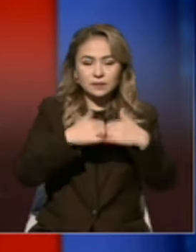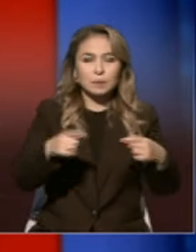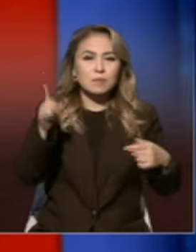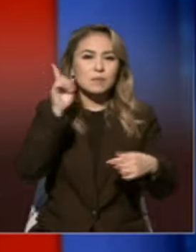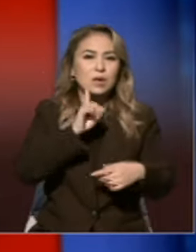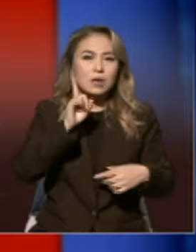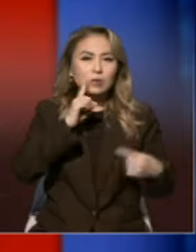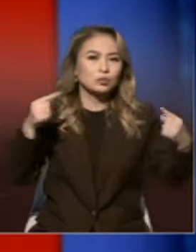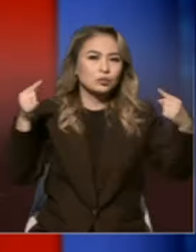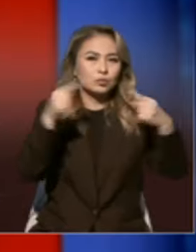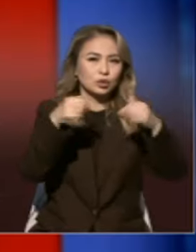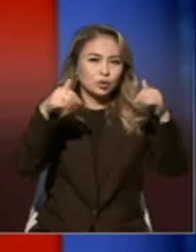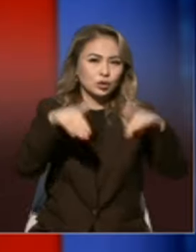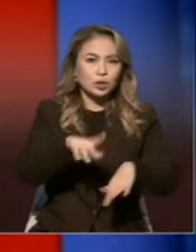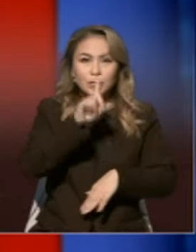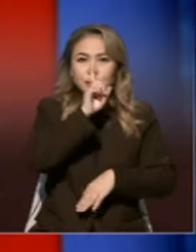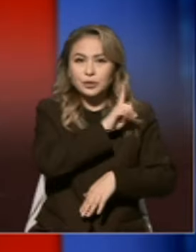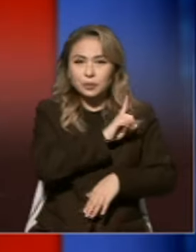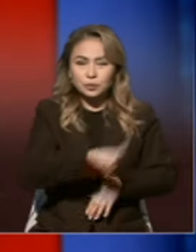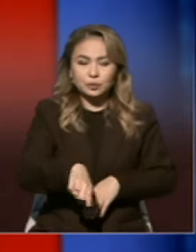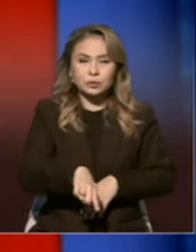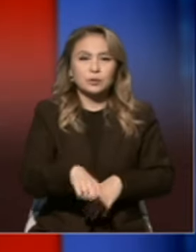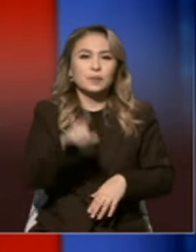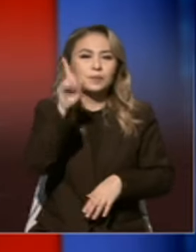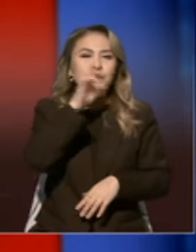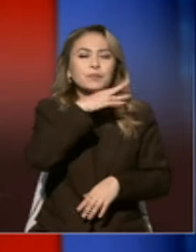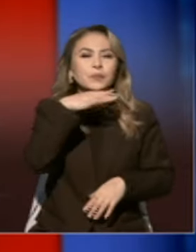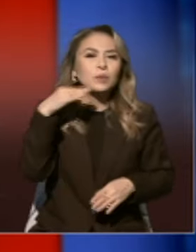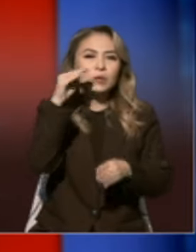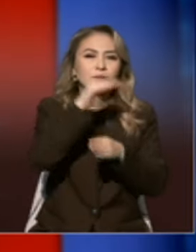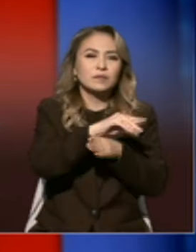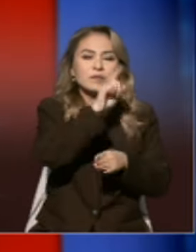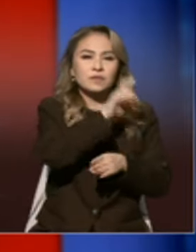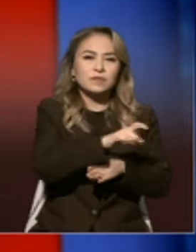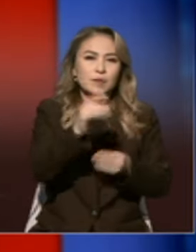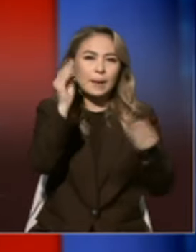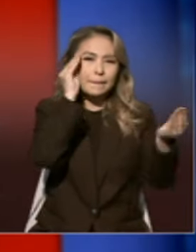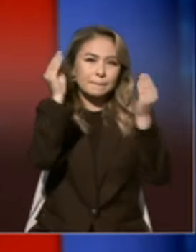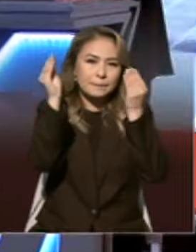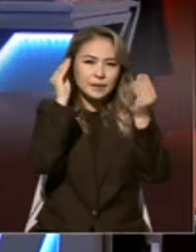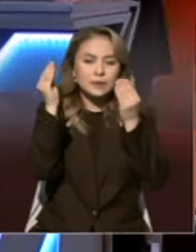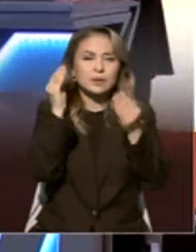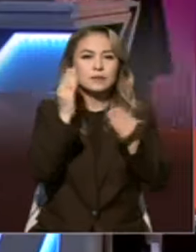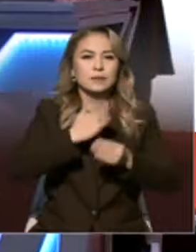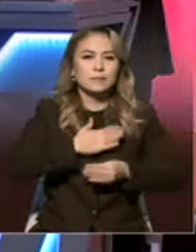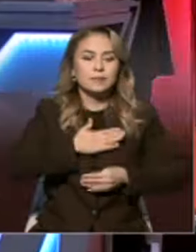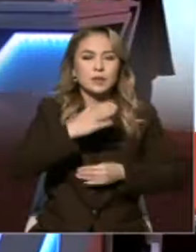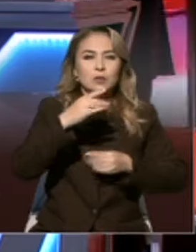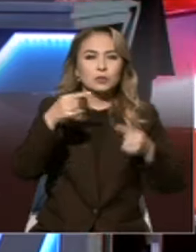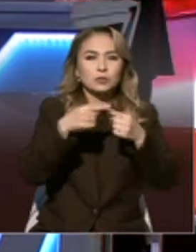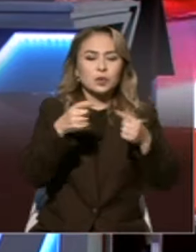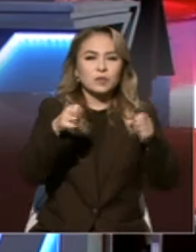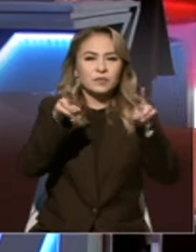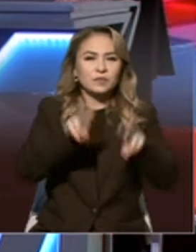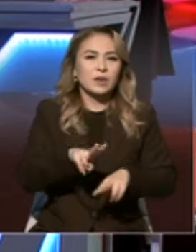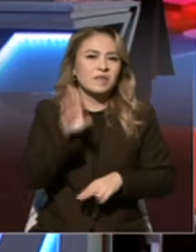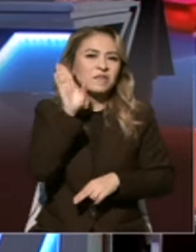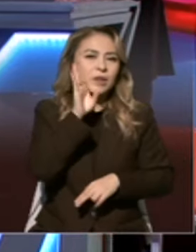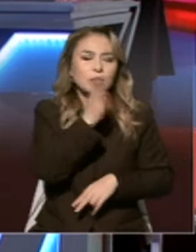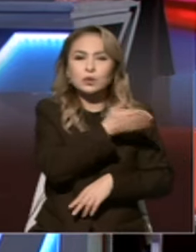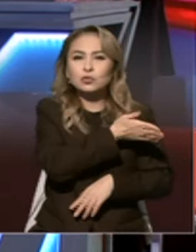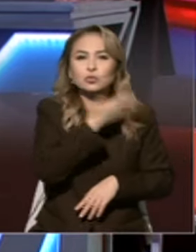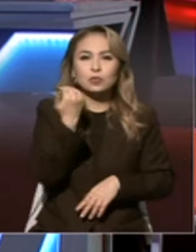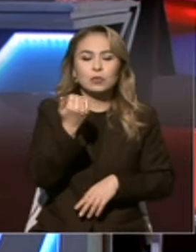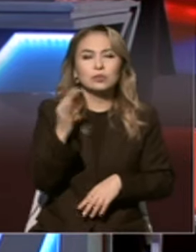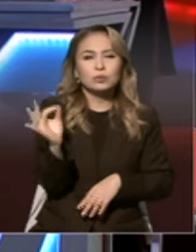шешілмейінше біз мамандар таба алмаймыз. Ал былайынша бізде қазір көптеген азаматтар жүр, пікір жүрген қоғамдық ортада. Бізде су маман жоқ, су мамандар бар бізде. Біздің жастарымыз